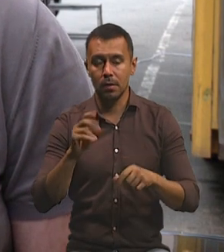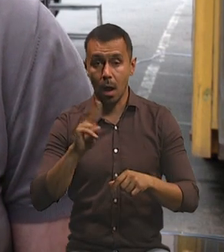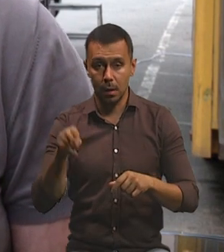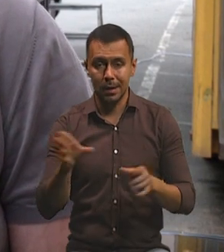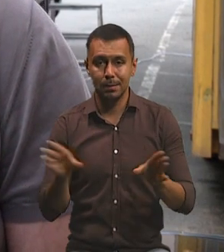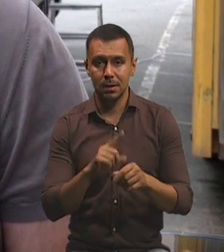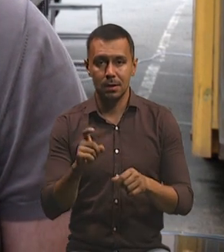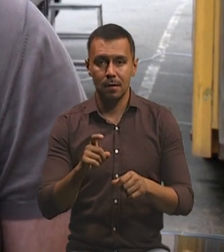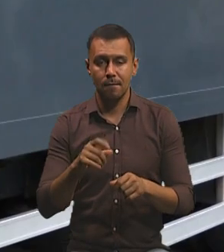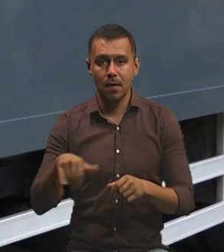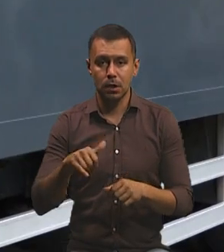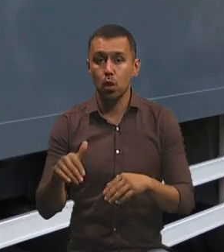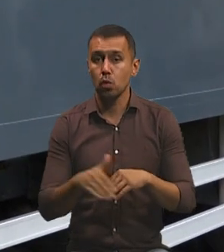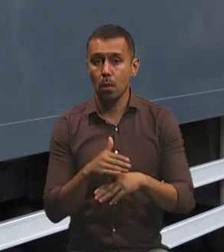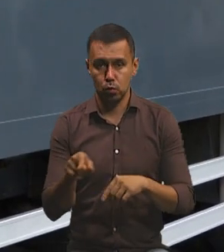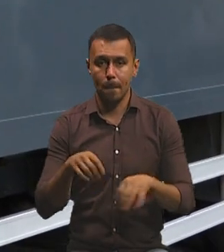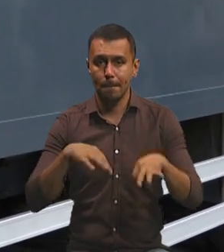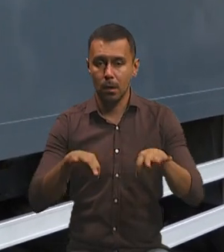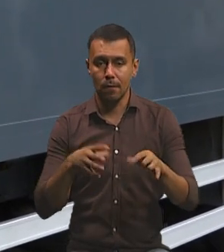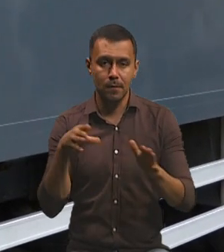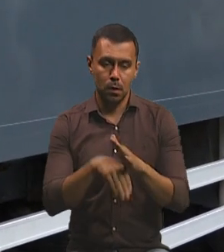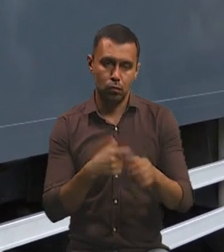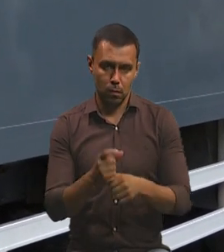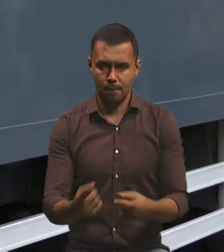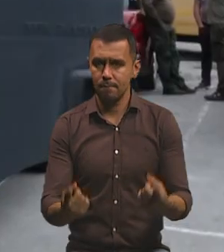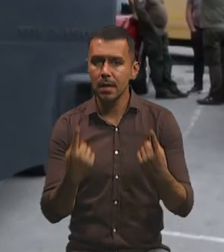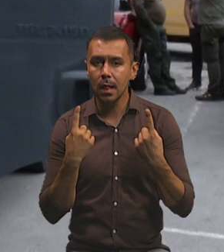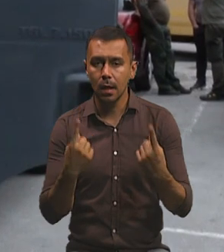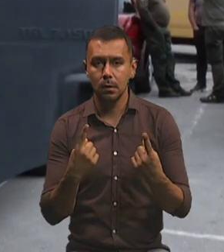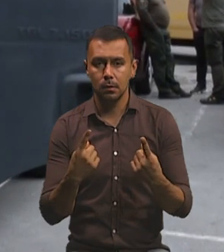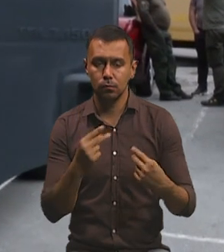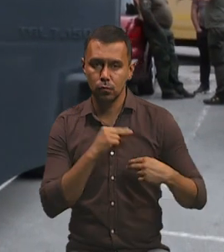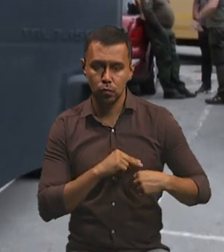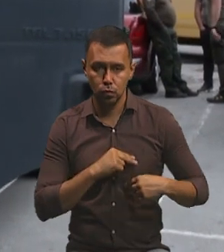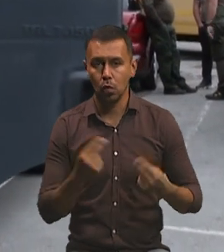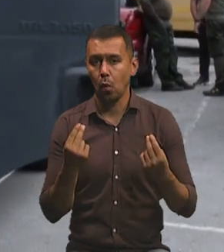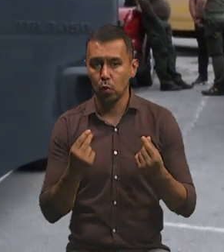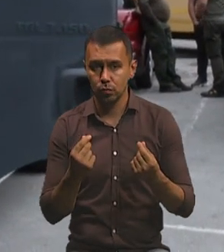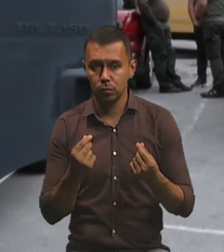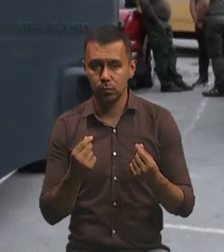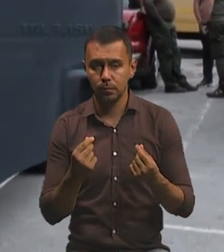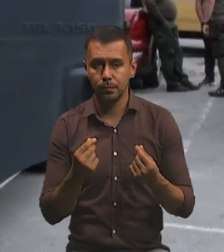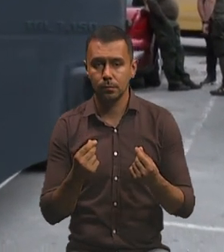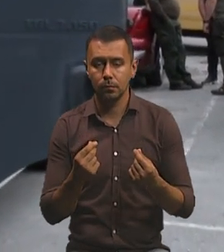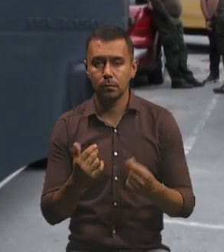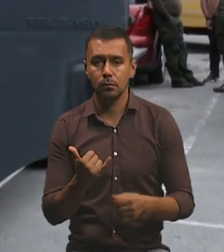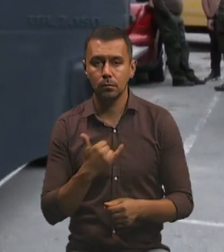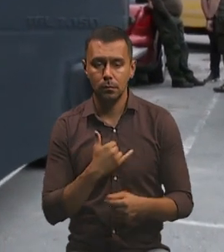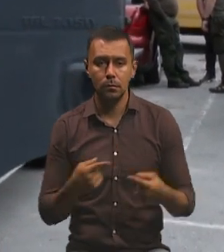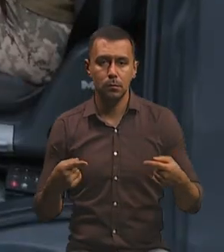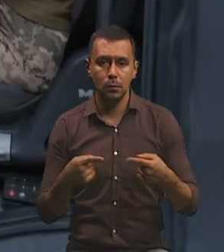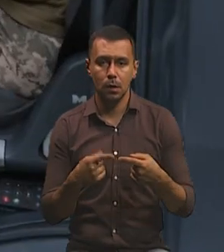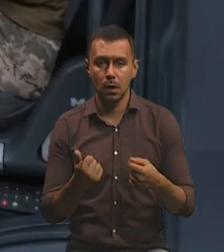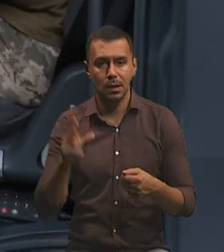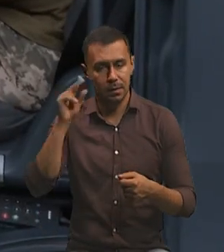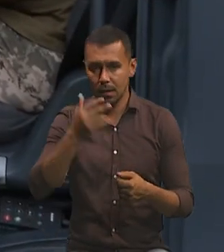спільний з «Валізи добра». Цю машину вкладено дуже великий і труд, і гроші. У нас точно ще зараз